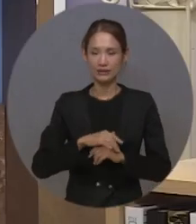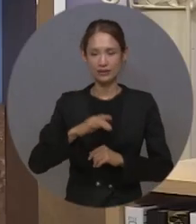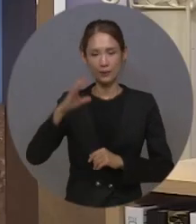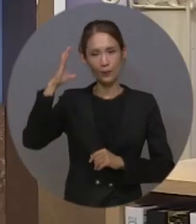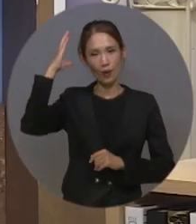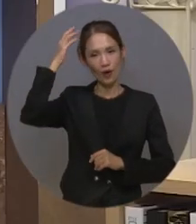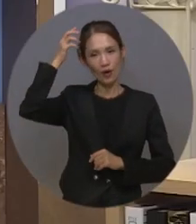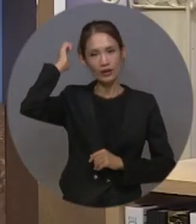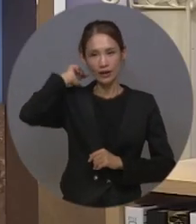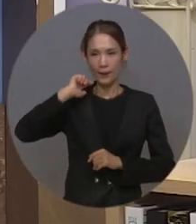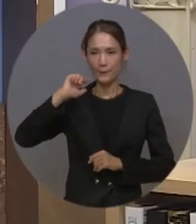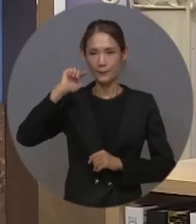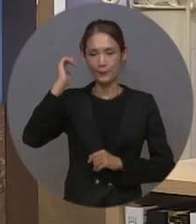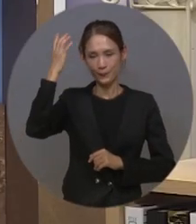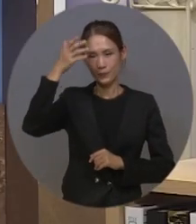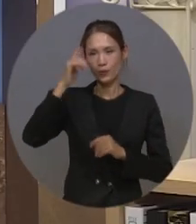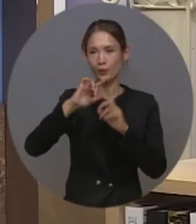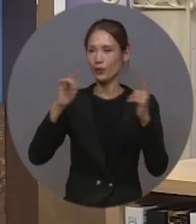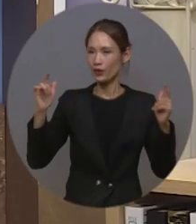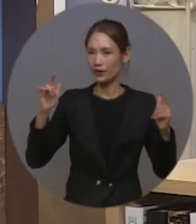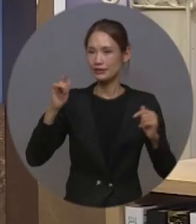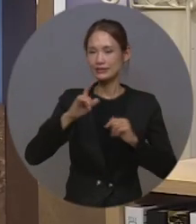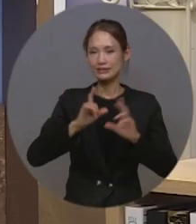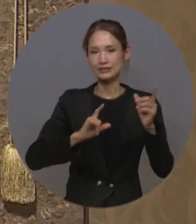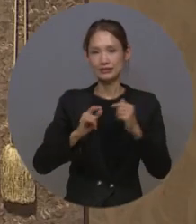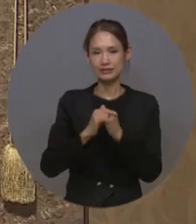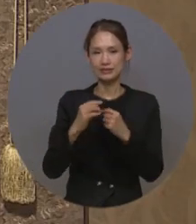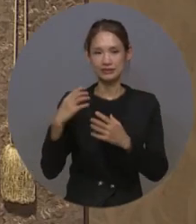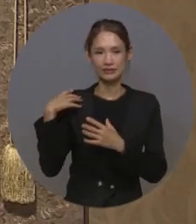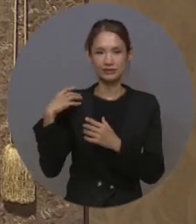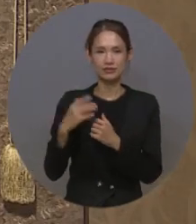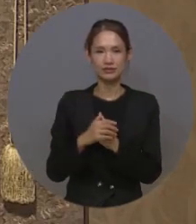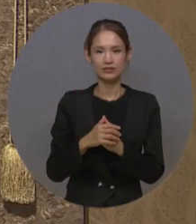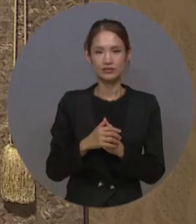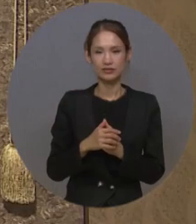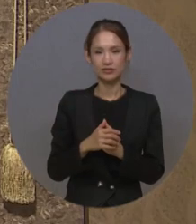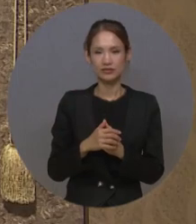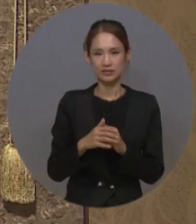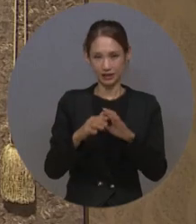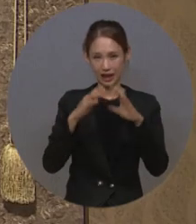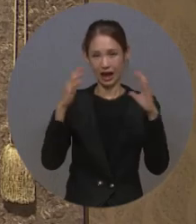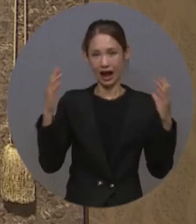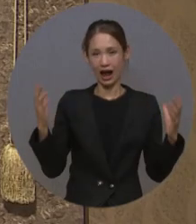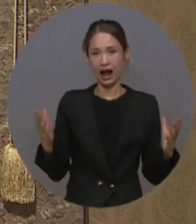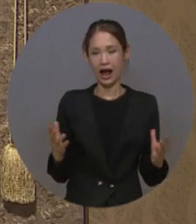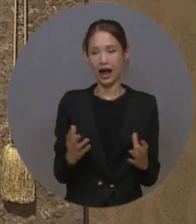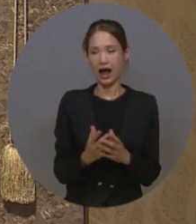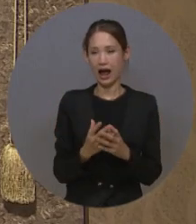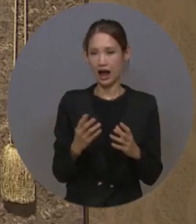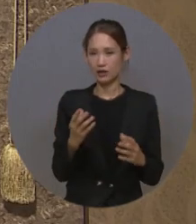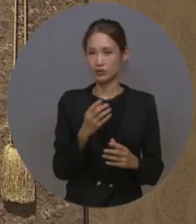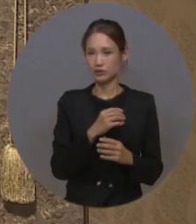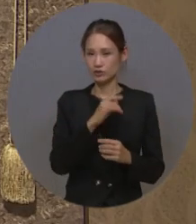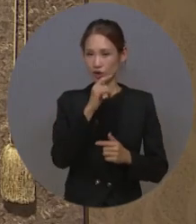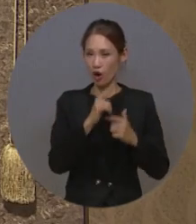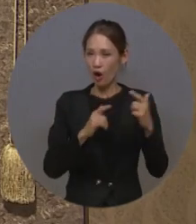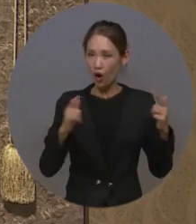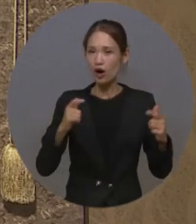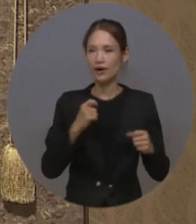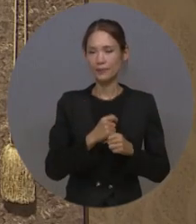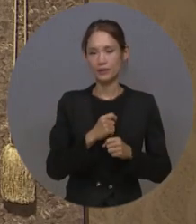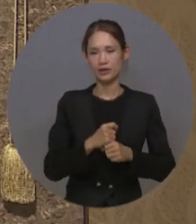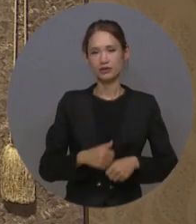크기, 어깨 넓이, 등의 두께. 이런 점들이 전혀 다른 조합들을 만들어내야